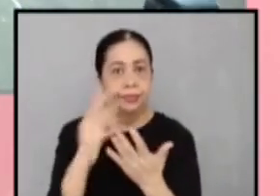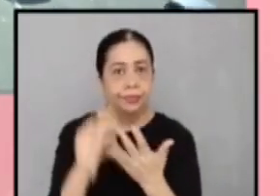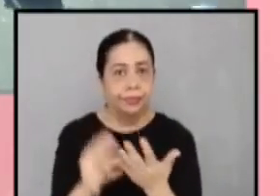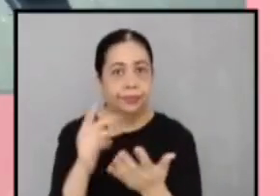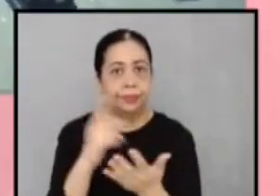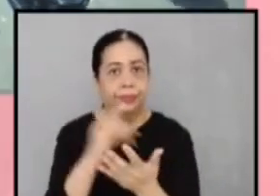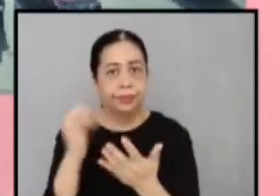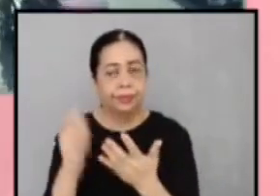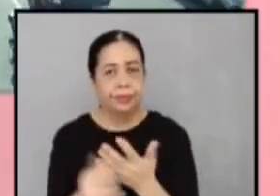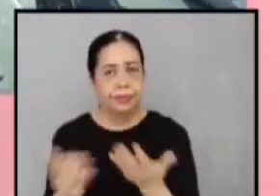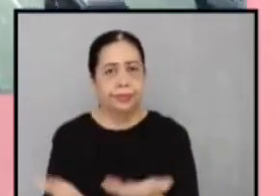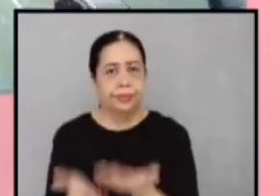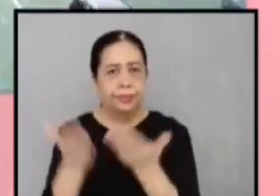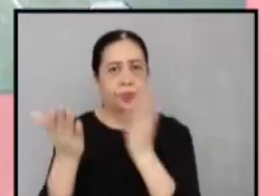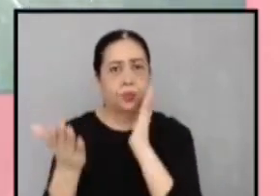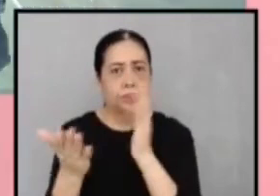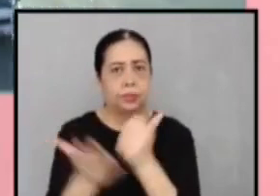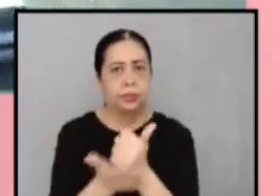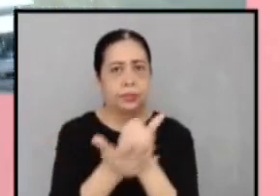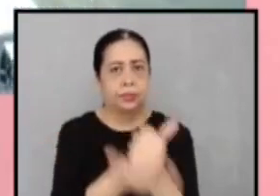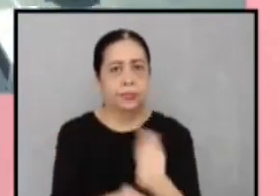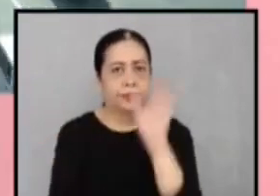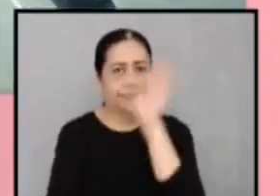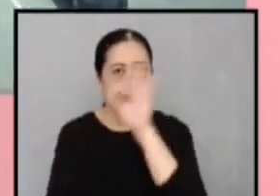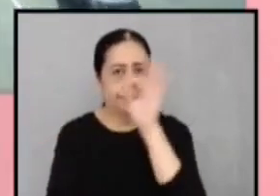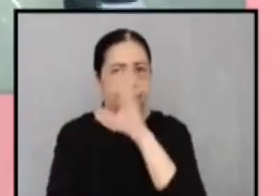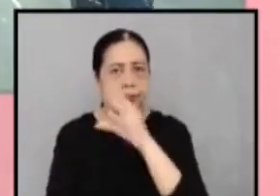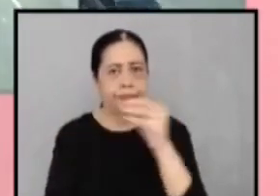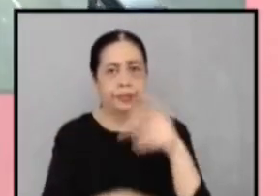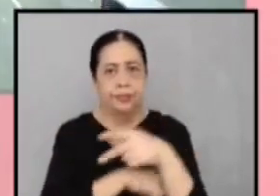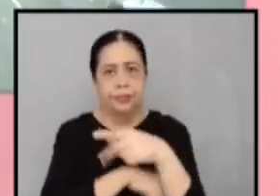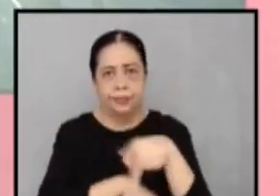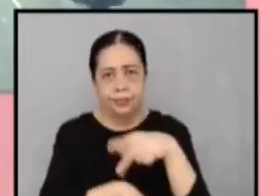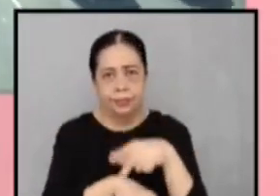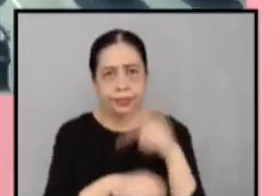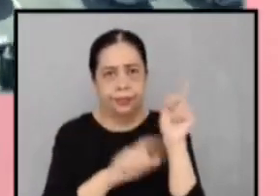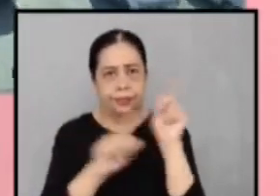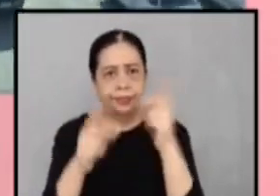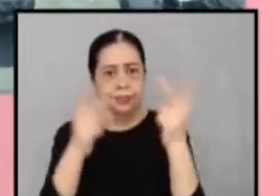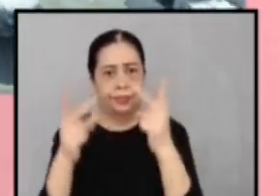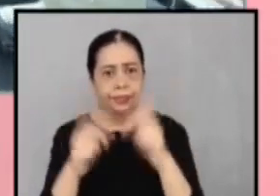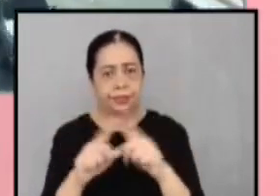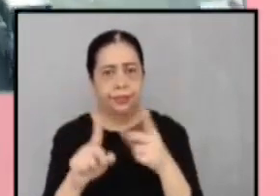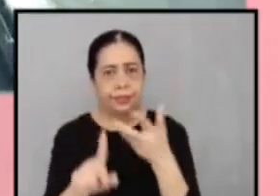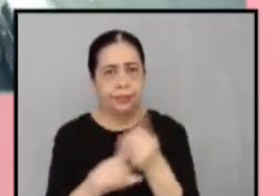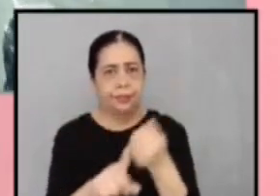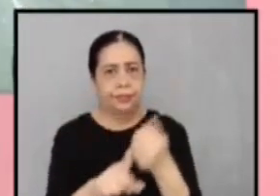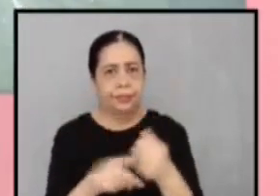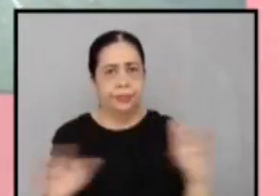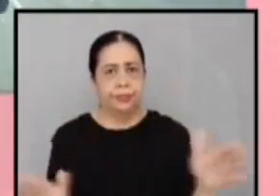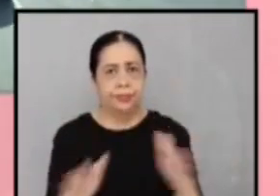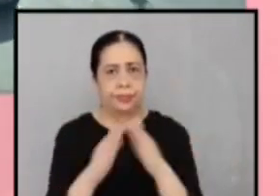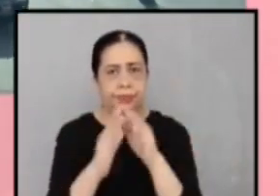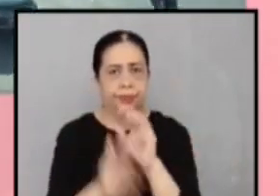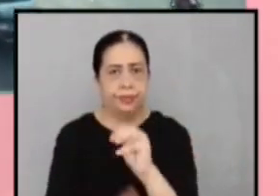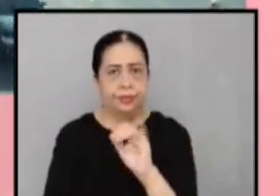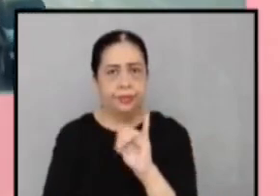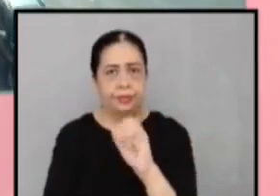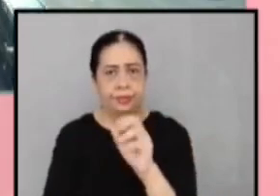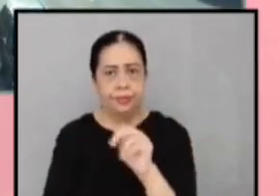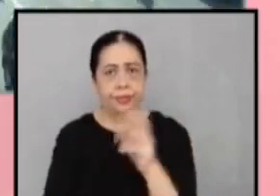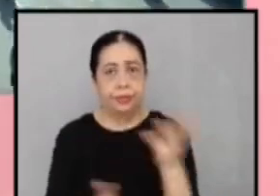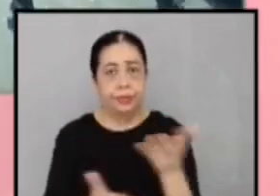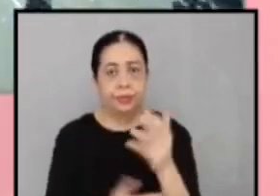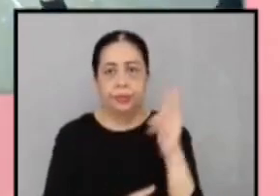inilunsad na makatutulong sa mga Pilipino at sa bansa. Bumisita rin siya sa mga apektado ng Bulkang Mayon sa Albay. Si Luisa Erispe